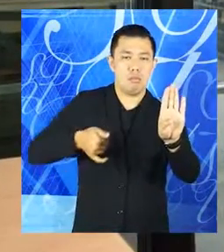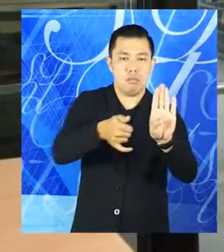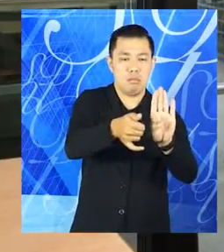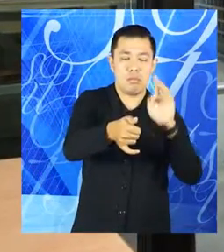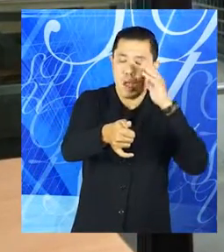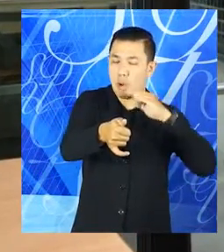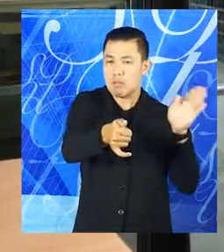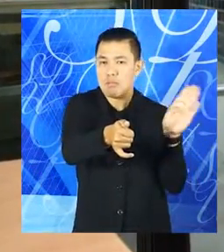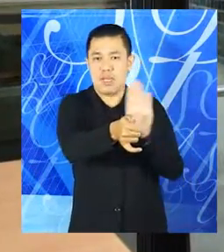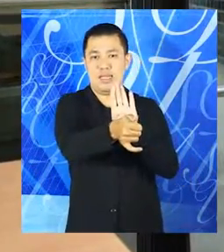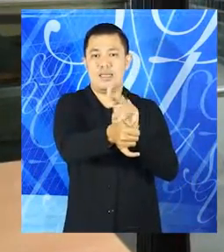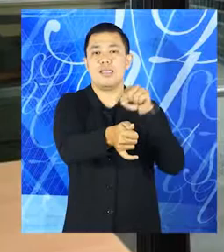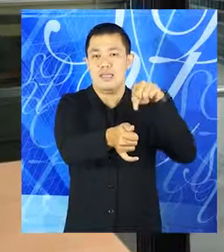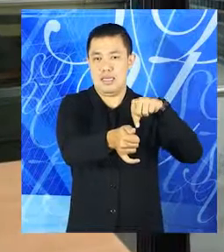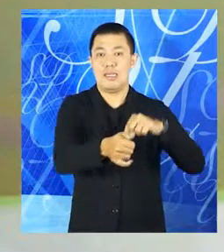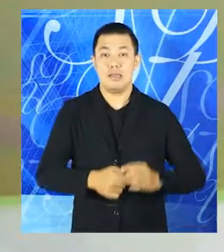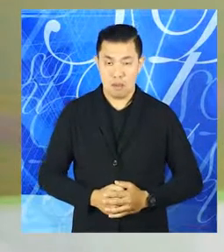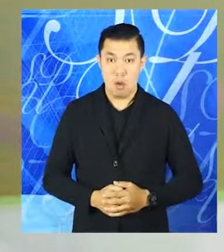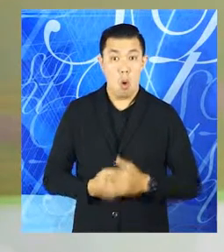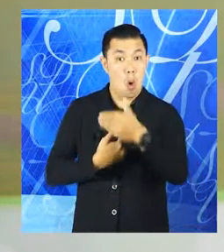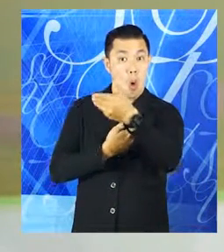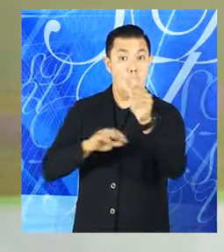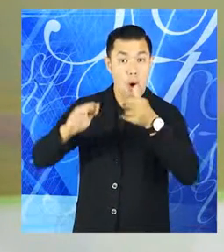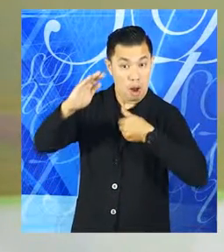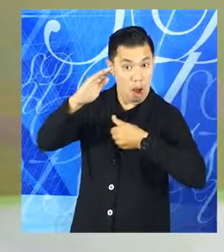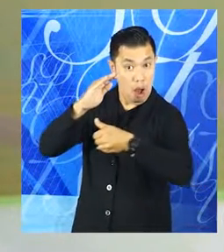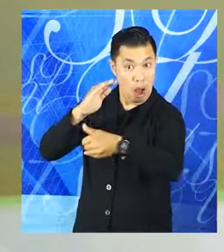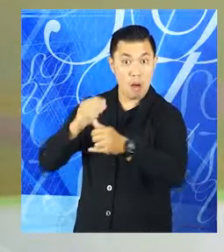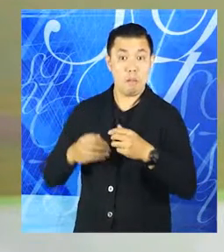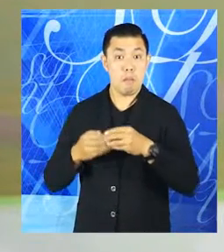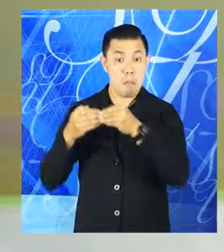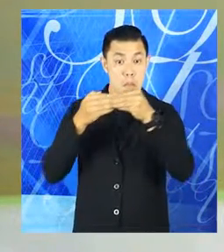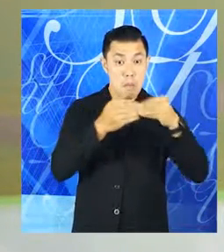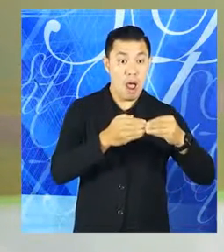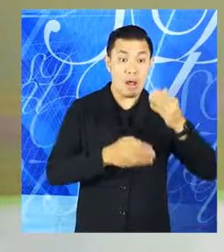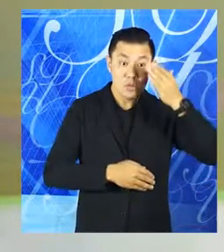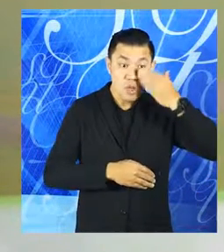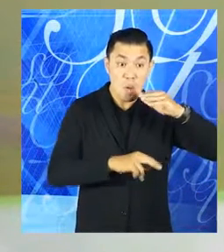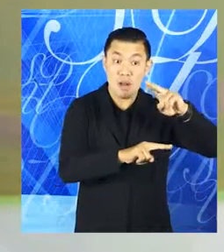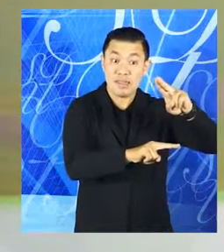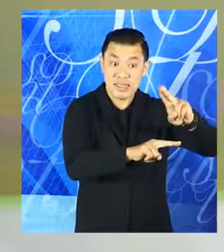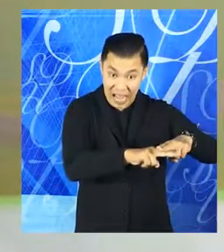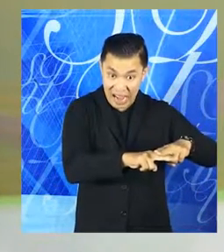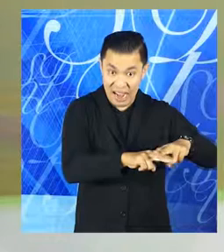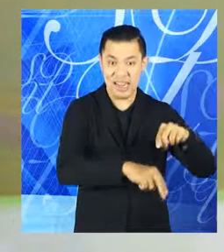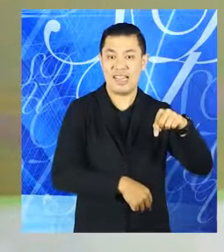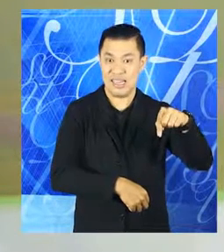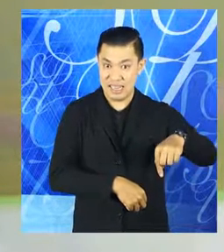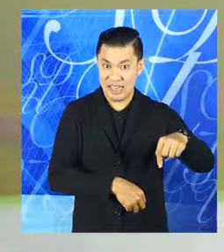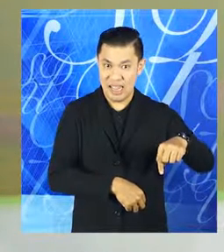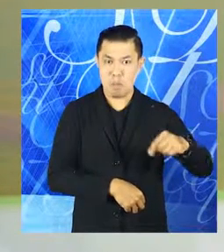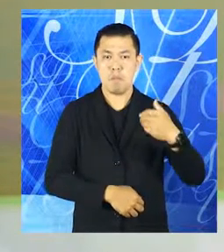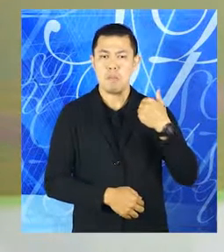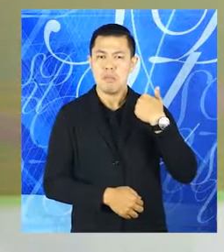ปิดเมื่อเข้าห้องไปแล้วหากต้องการพาคนตาบอดไปนั่งยังที่นั่งแล้